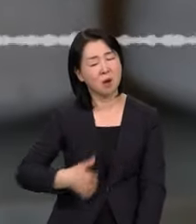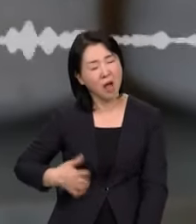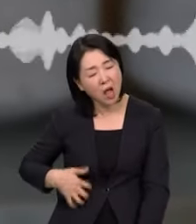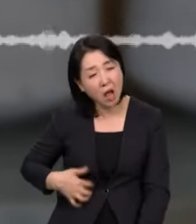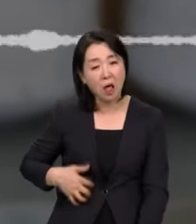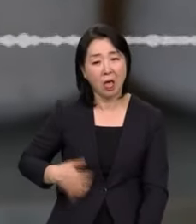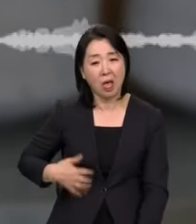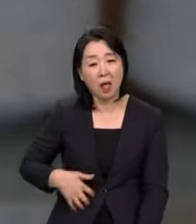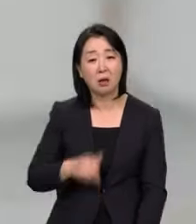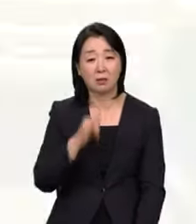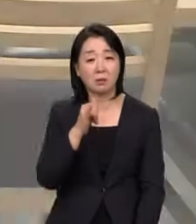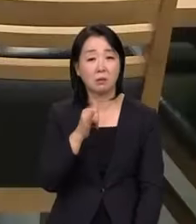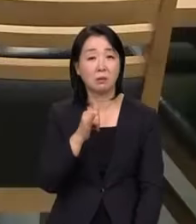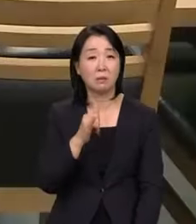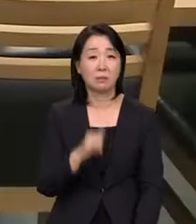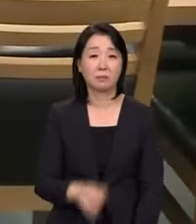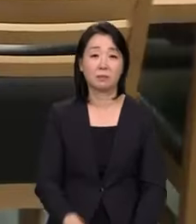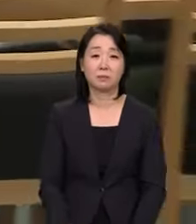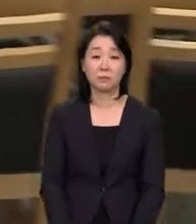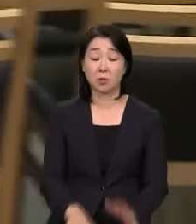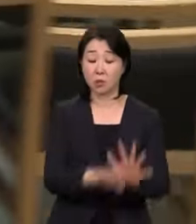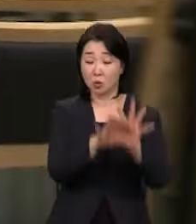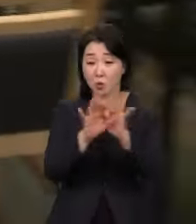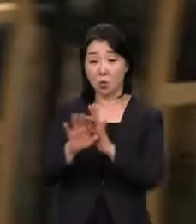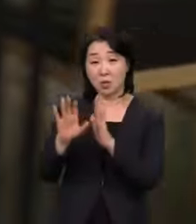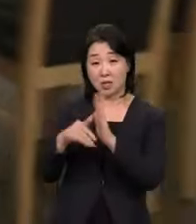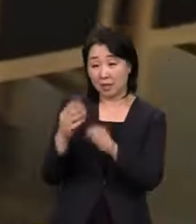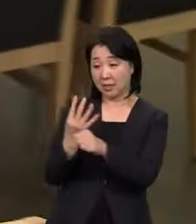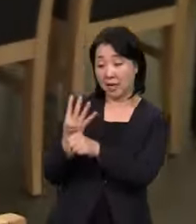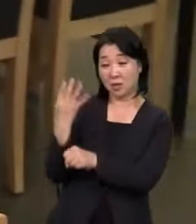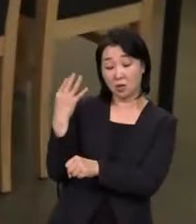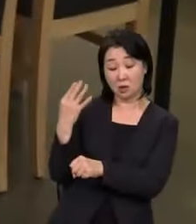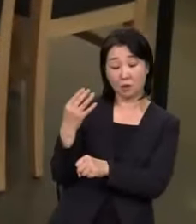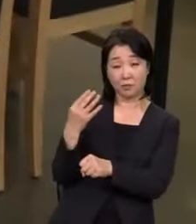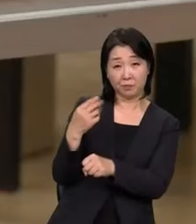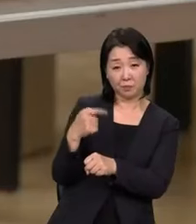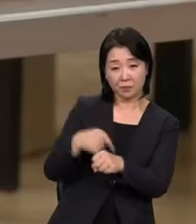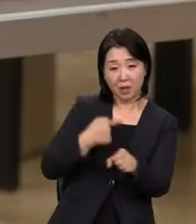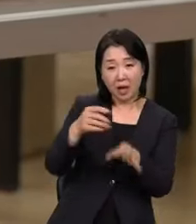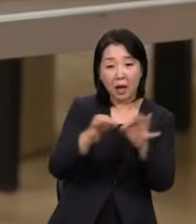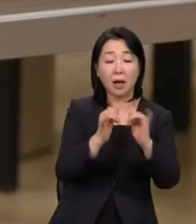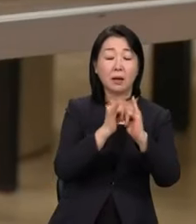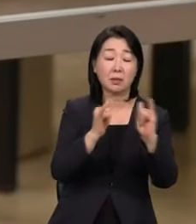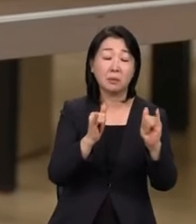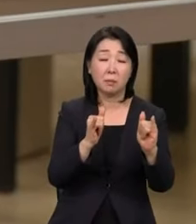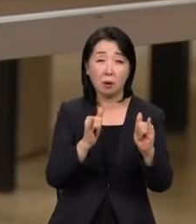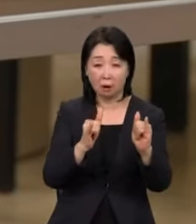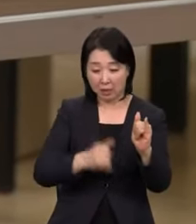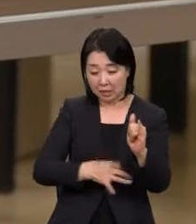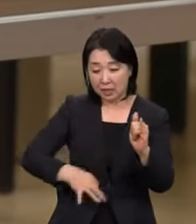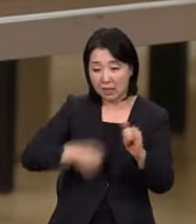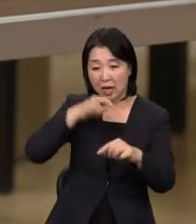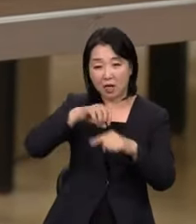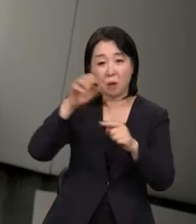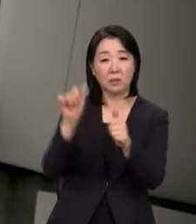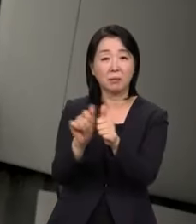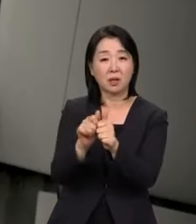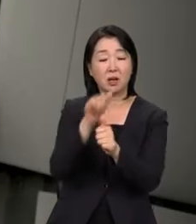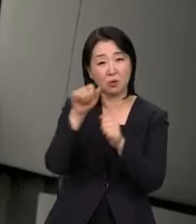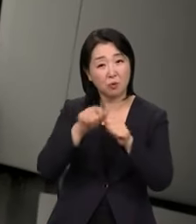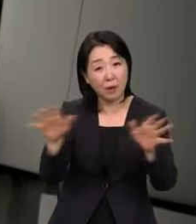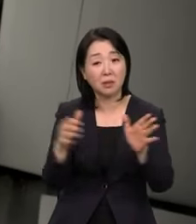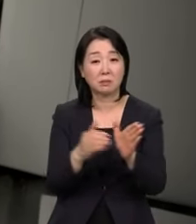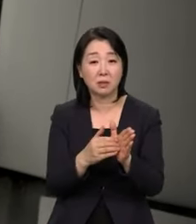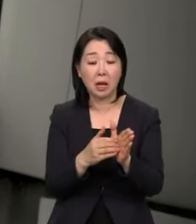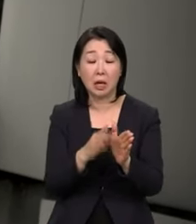일이 연락드립니다. 코로나가 기승이던 4년 전 자영업자들 사이에선 장염맨이란 이름이 퍼졌습니다.